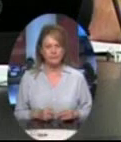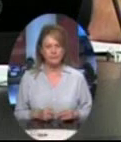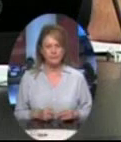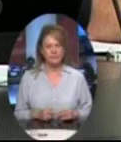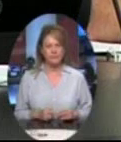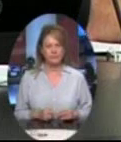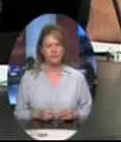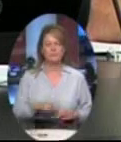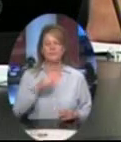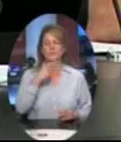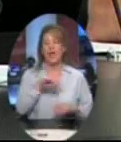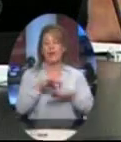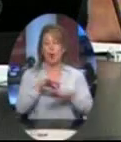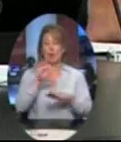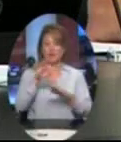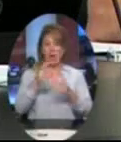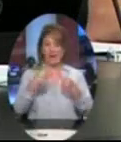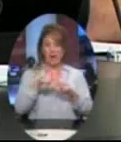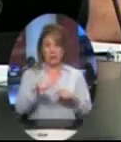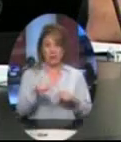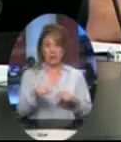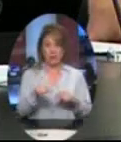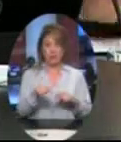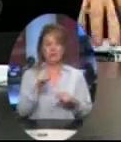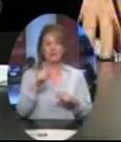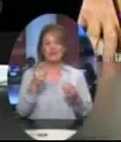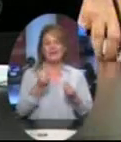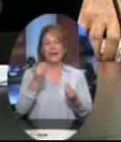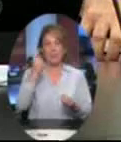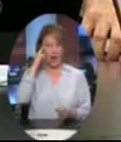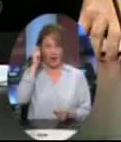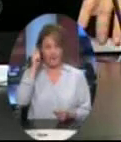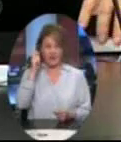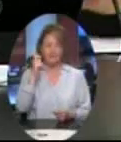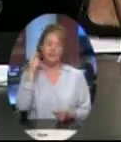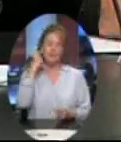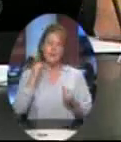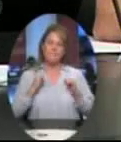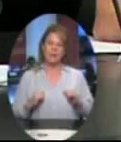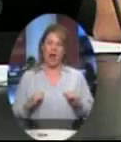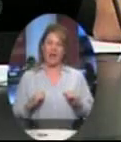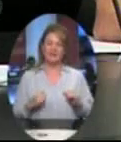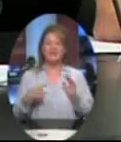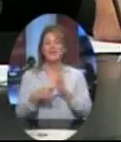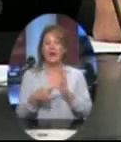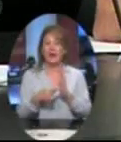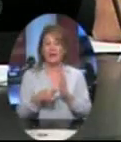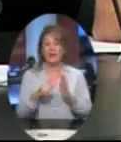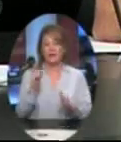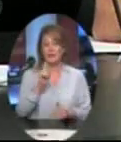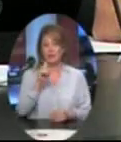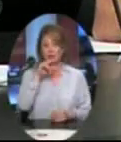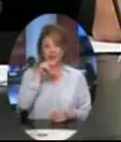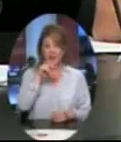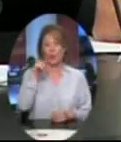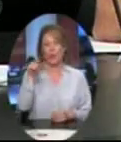של הוועדה הזו זה שדברי חכמים בנחת נשמעים, ולכן מי שמדבר הוא מדבר